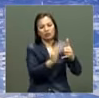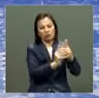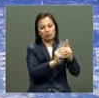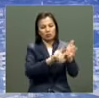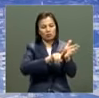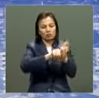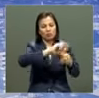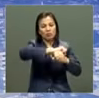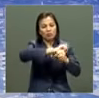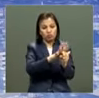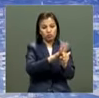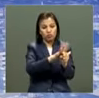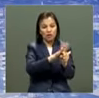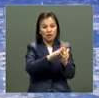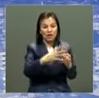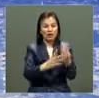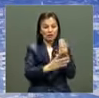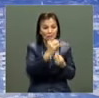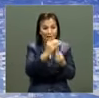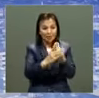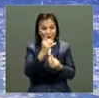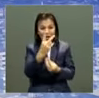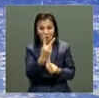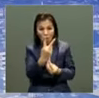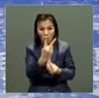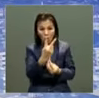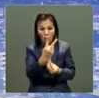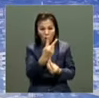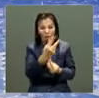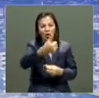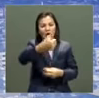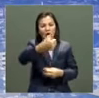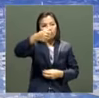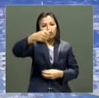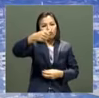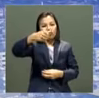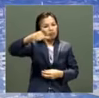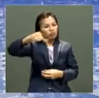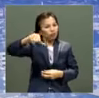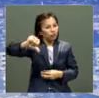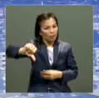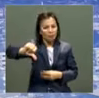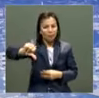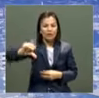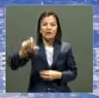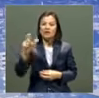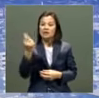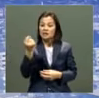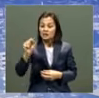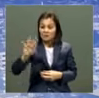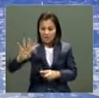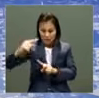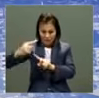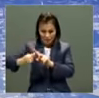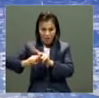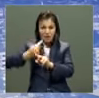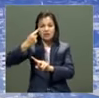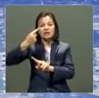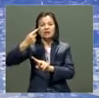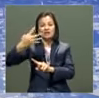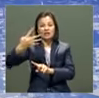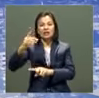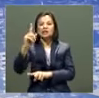าจากนั้นมาอีกประมาณสัก2สัปดาห์อาการแย่ลงเรื่อยๆจนกระทั่งวันที่14เมษายนก็เสียชีวิต